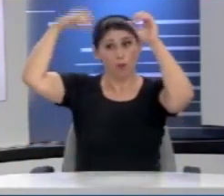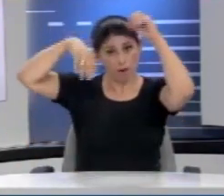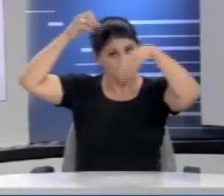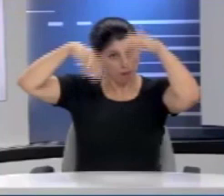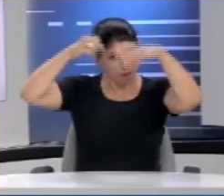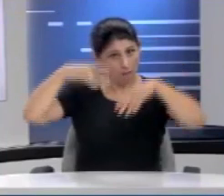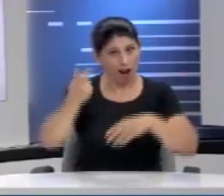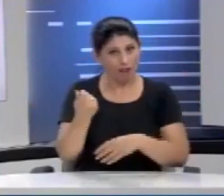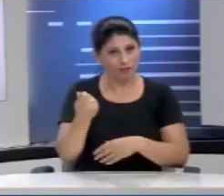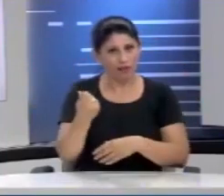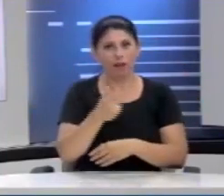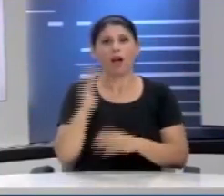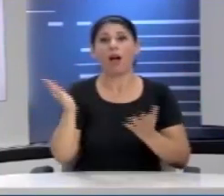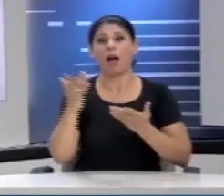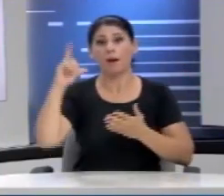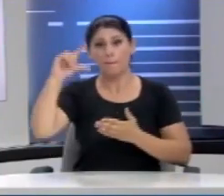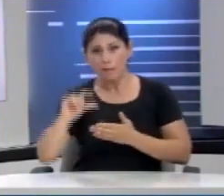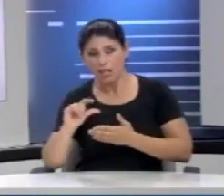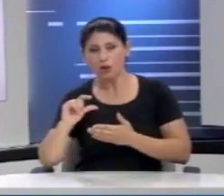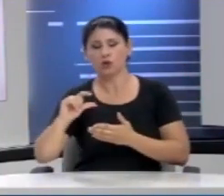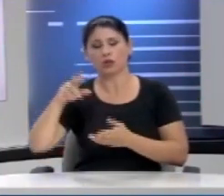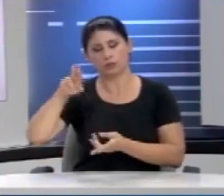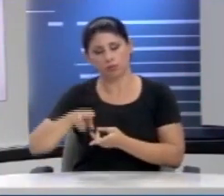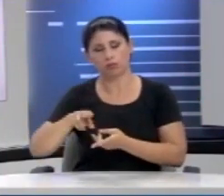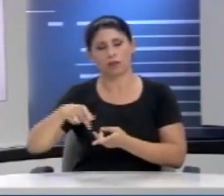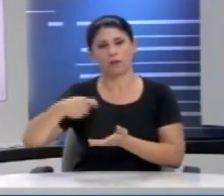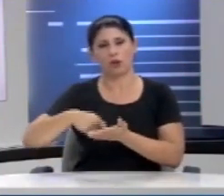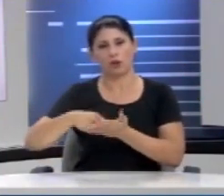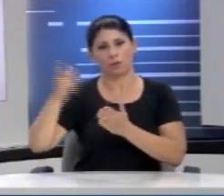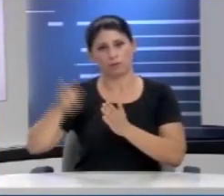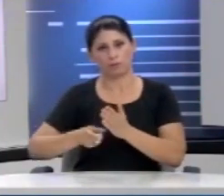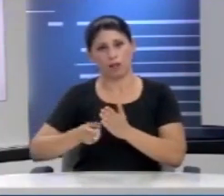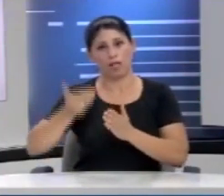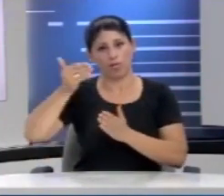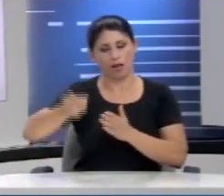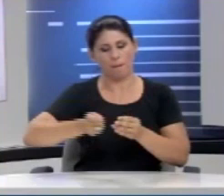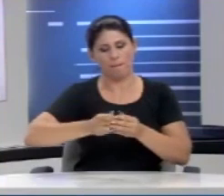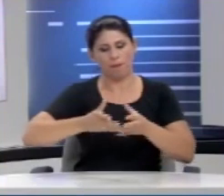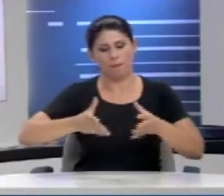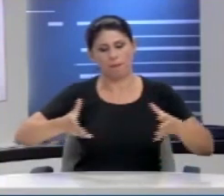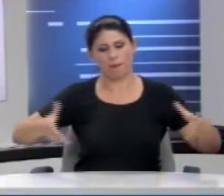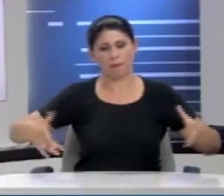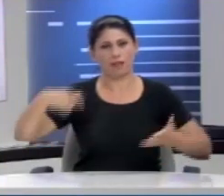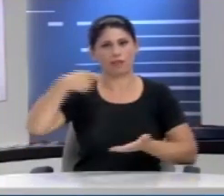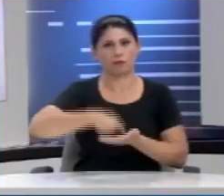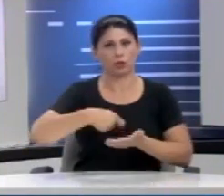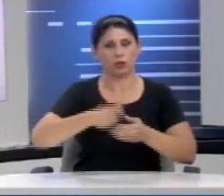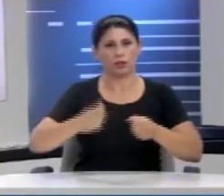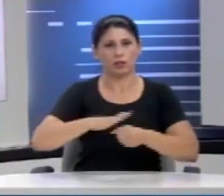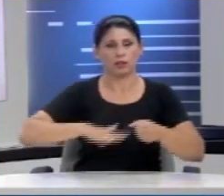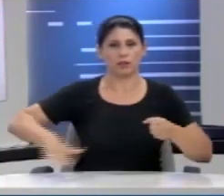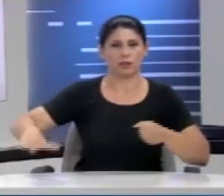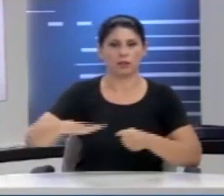όποια μείωση των φορολογικών συντελεστών θα συνοδευτεί με την πολυπόθητη διεύρυνση της φορολογικής βάσης,